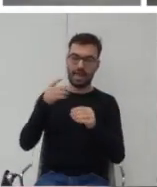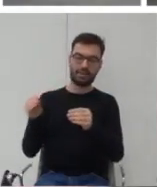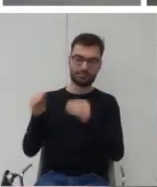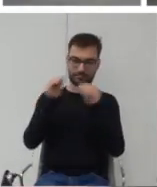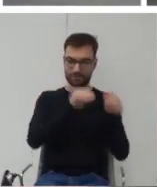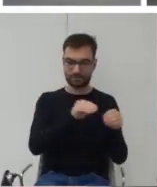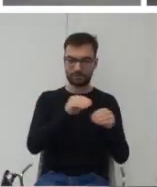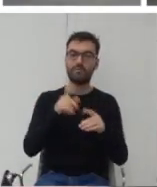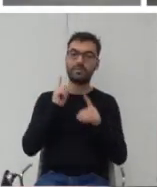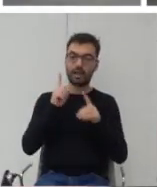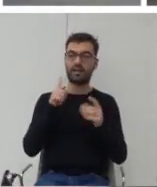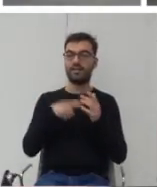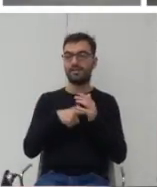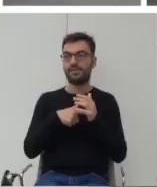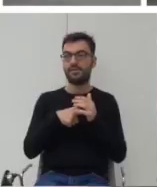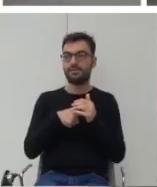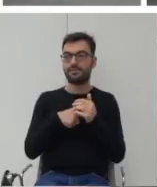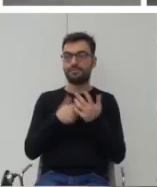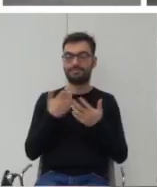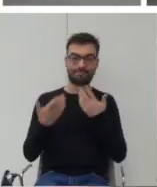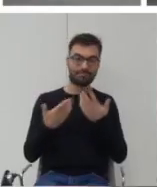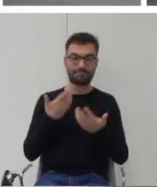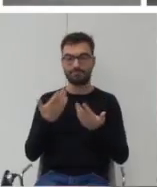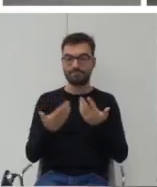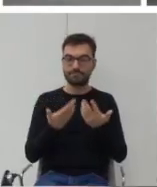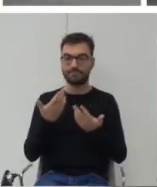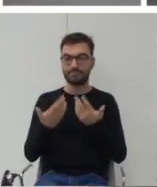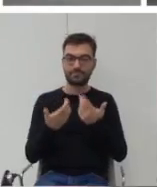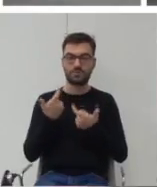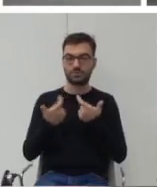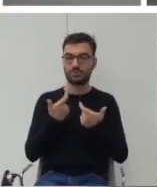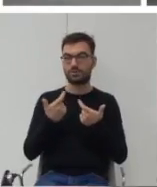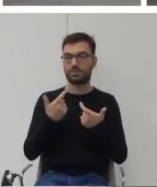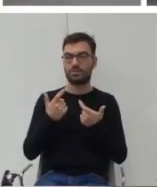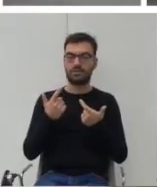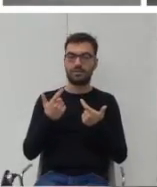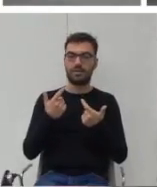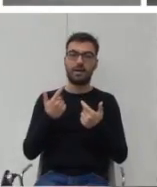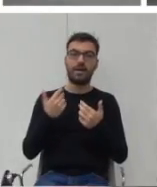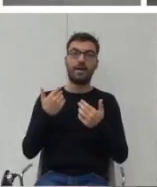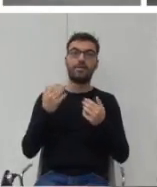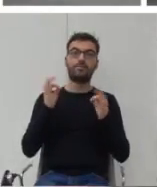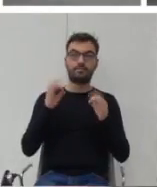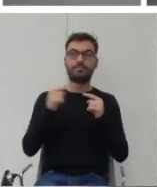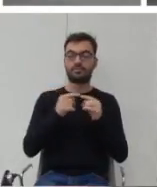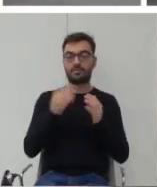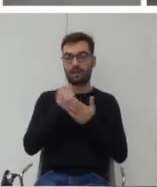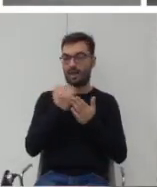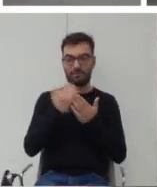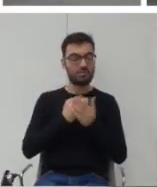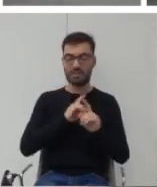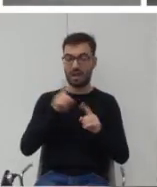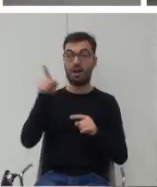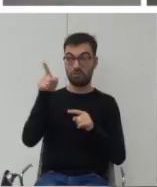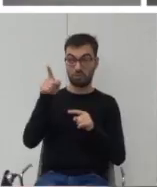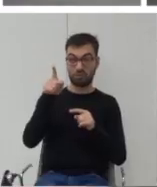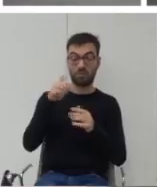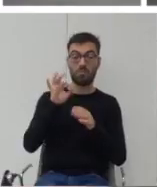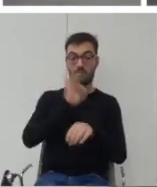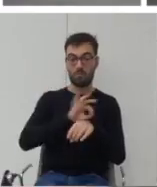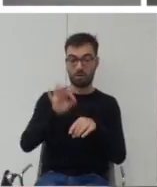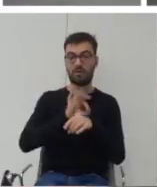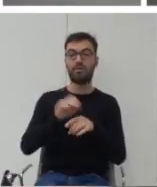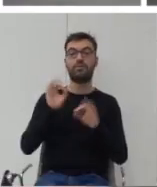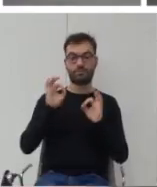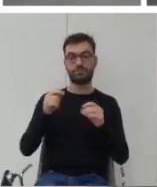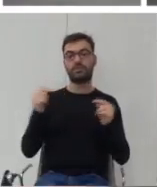dalej, natomiast jest to w jakiejś, jest to zrobione jakby poza prawem, a tutaj jest przykład projektu, który został